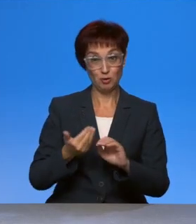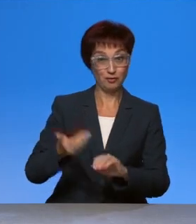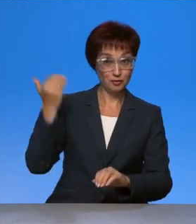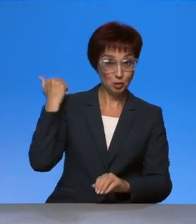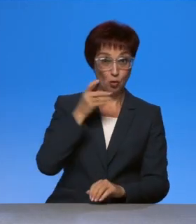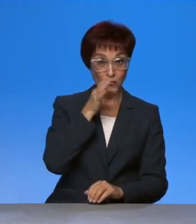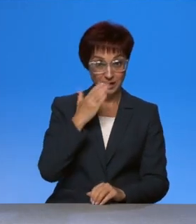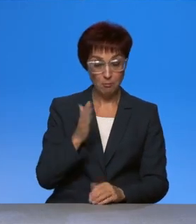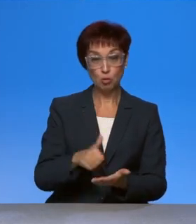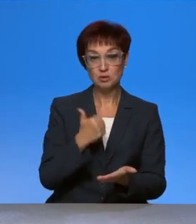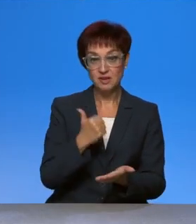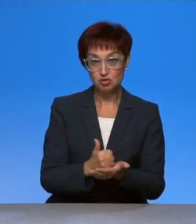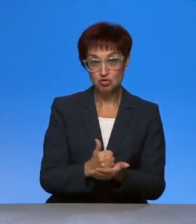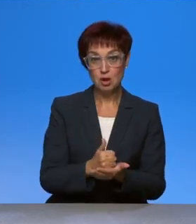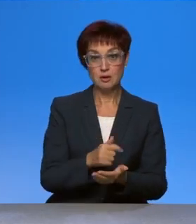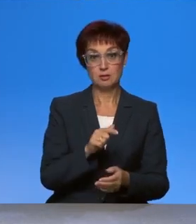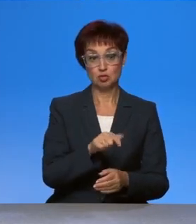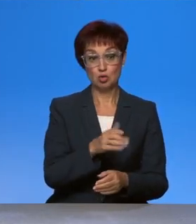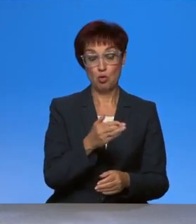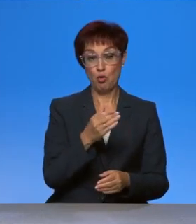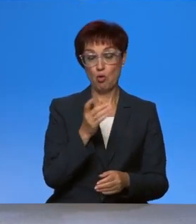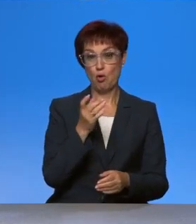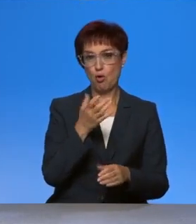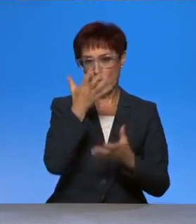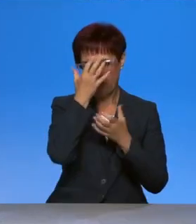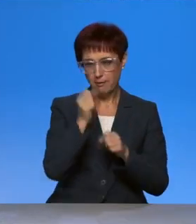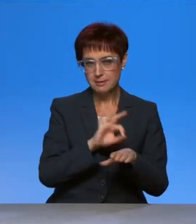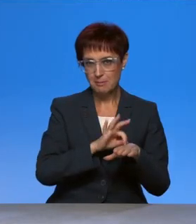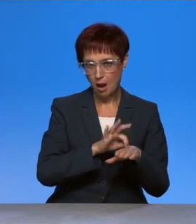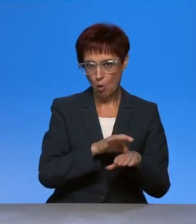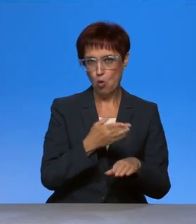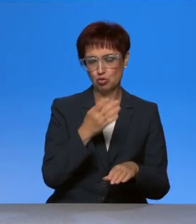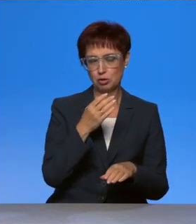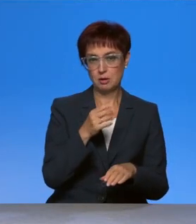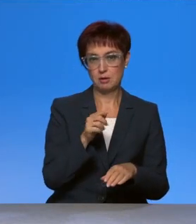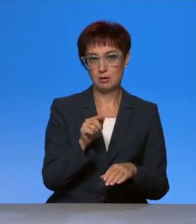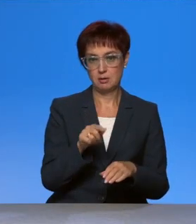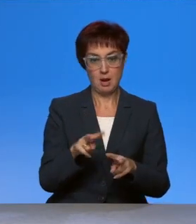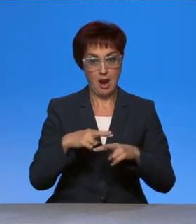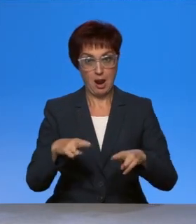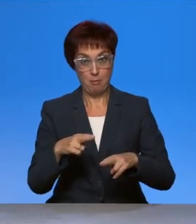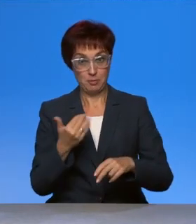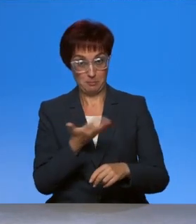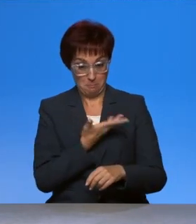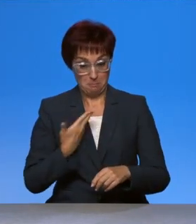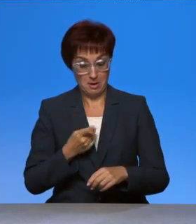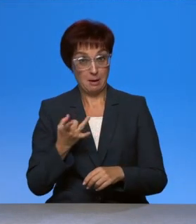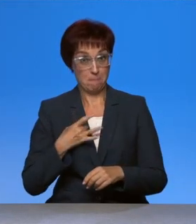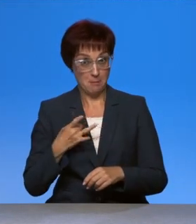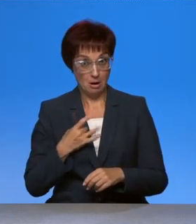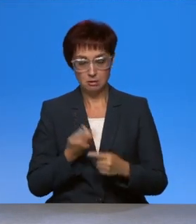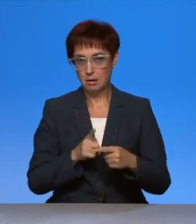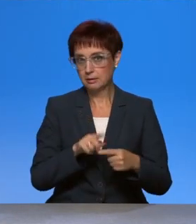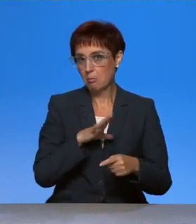такие же люди, немыслимо. Я думаю, это было еще и крайне неполиткорректно, потому что, собственно говоря, все рабовладение